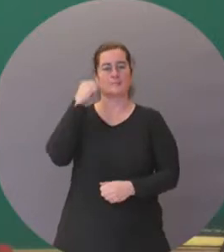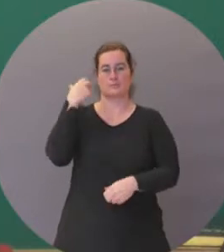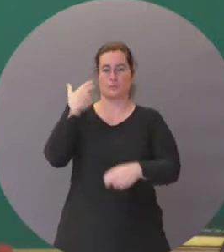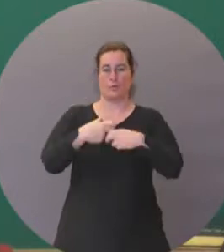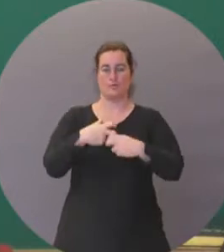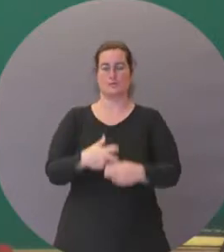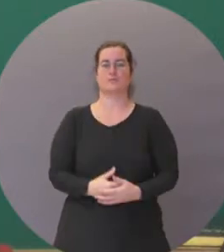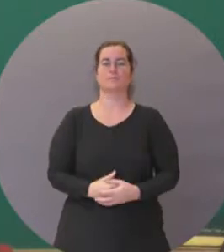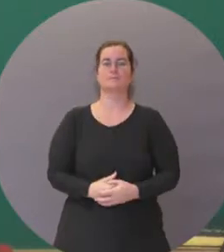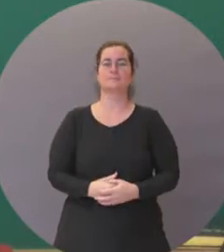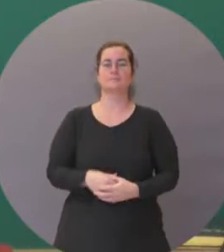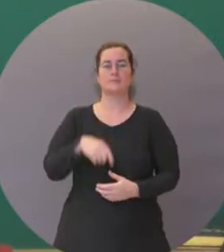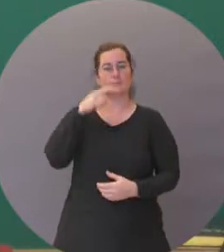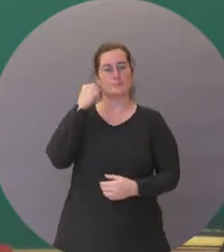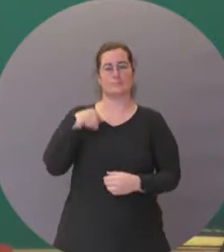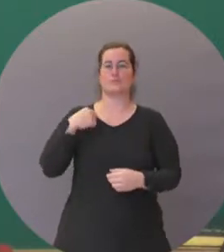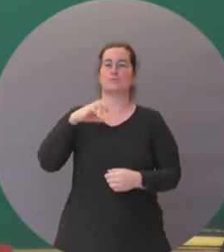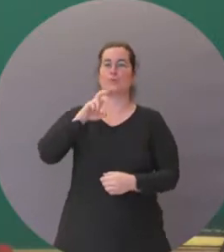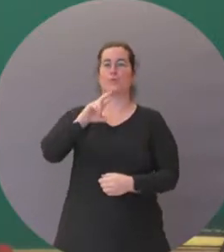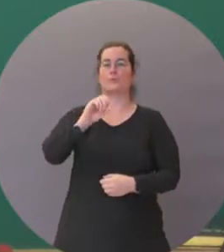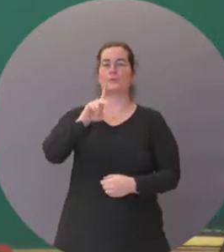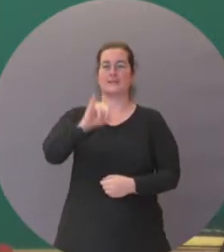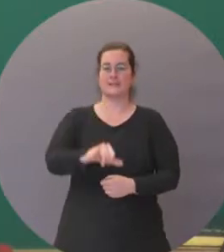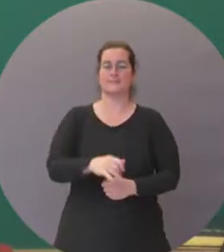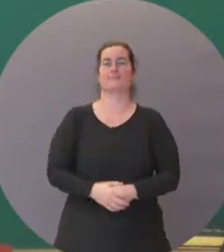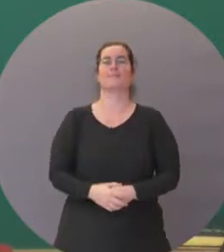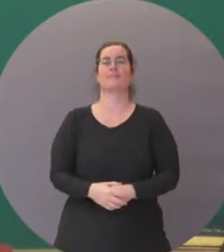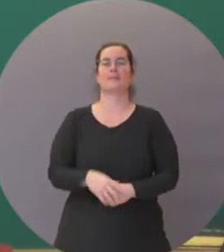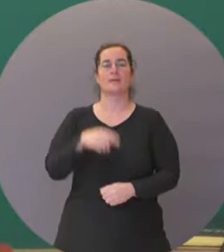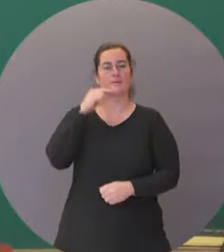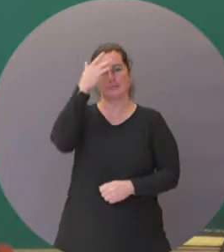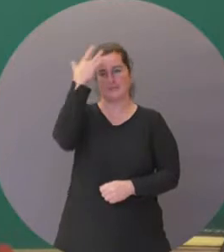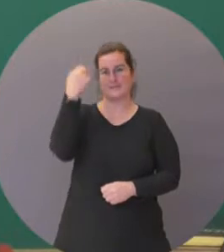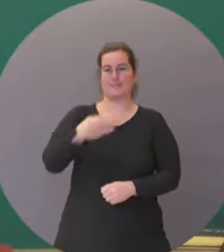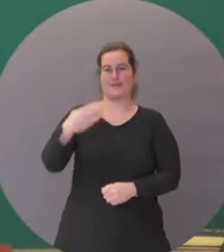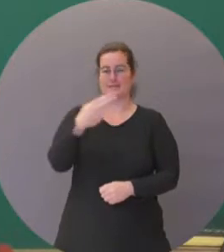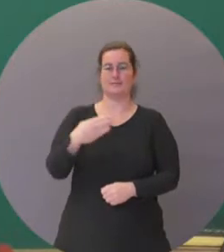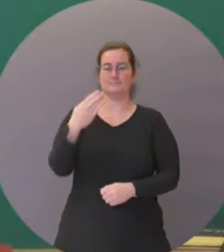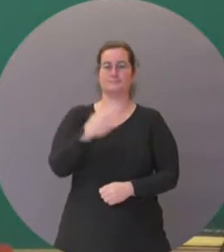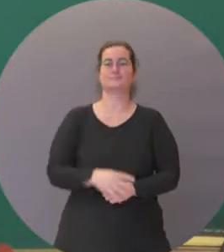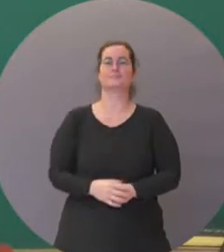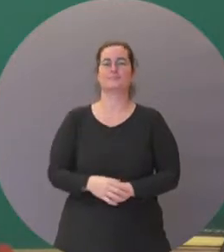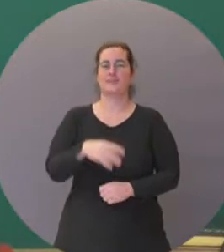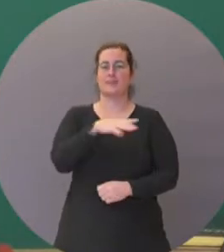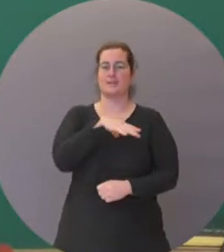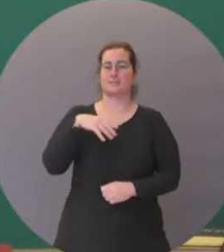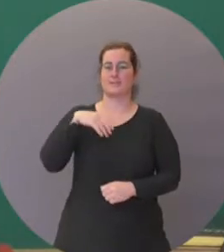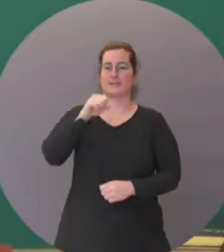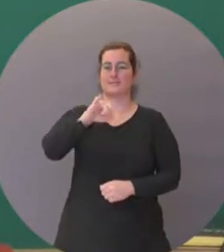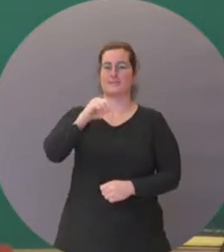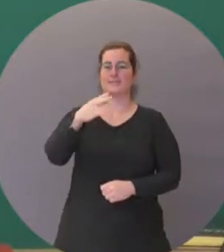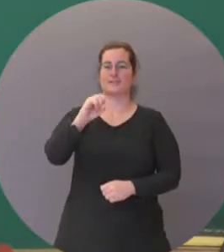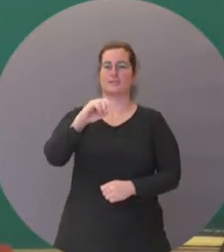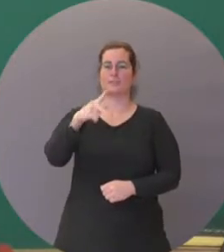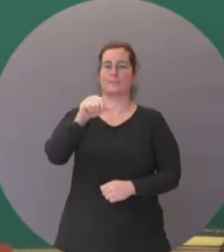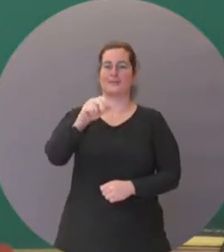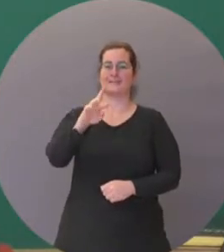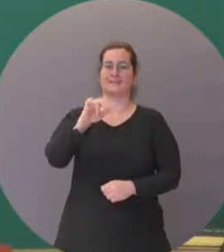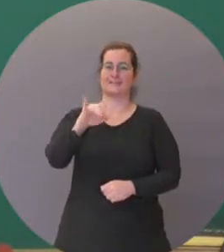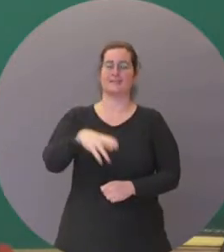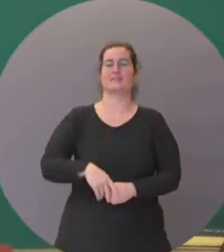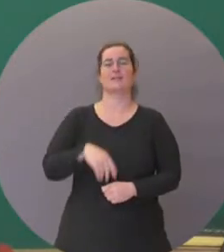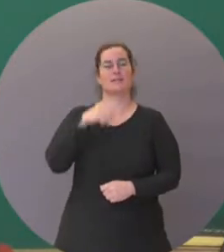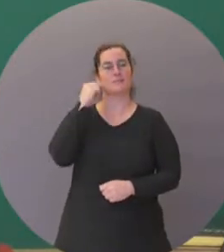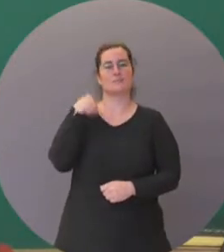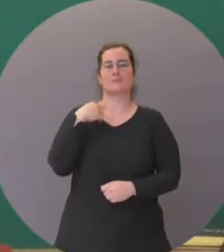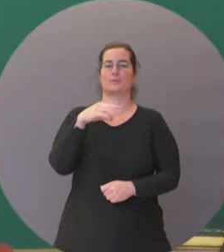monsieur roulis Nicolas monsieur Saint-Martin Florent madame sinopatrice et cils monsieur Teisseire